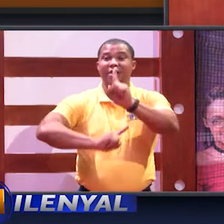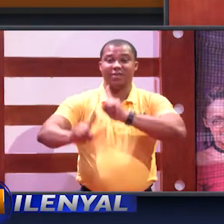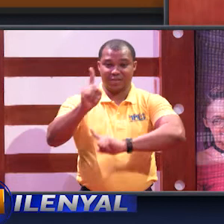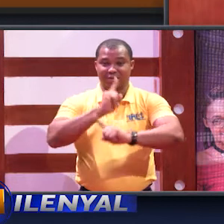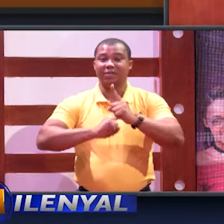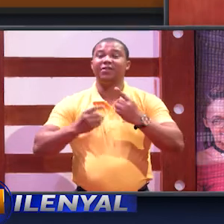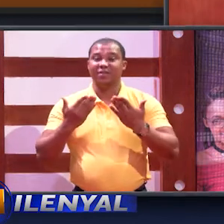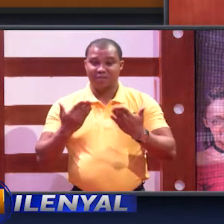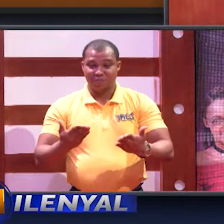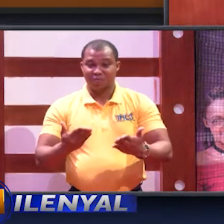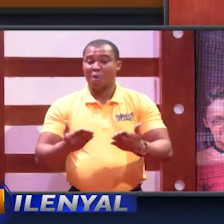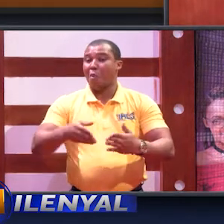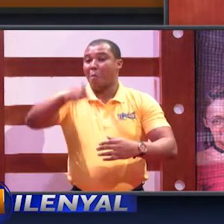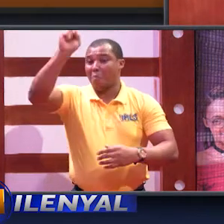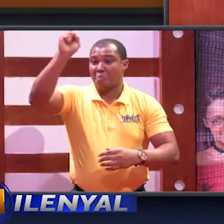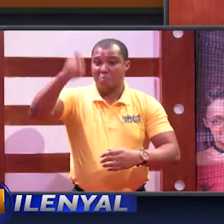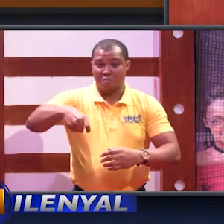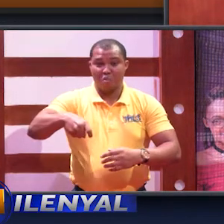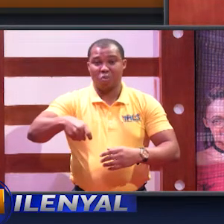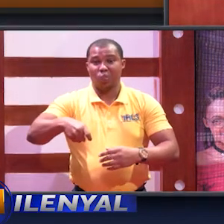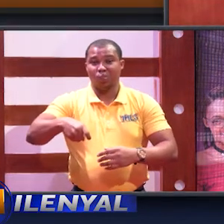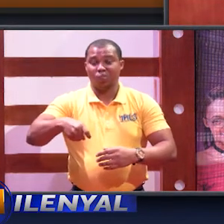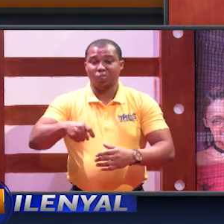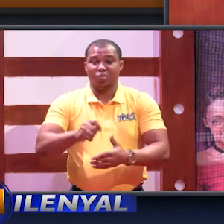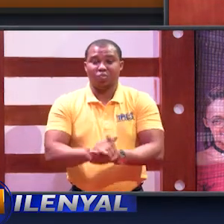utilisons. Et ou juste besoin